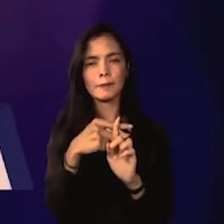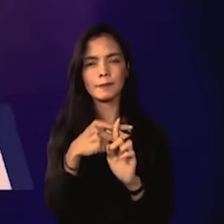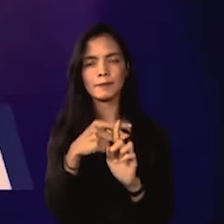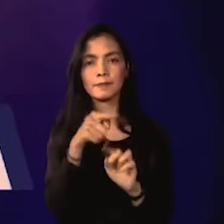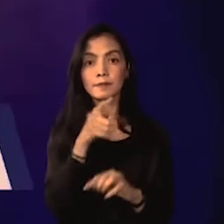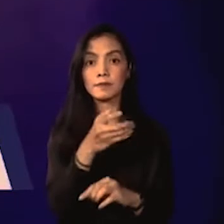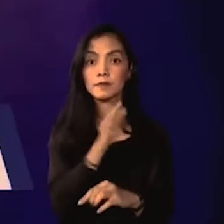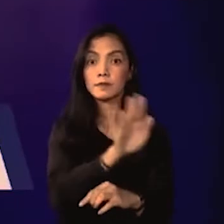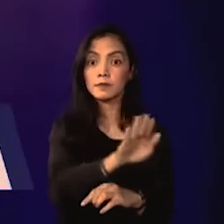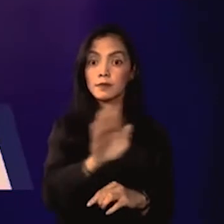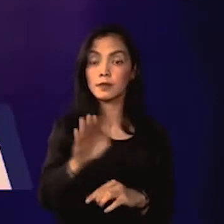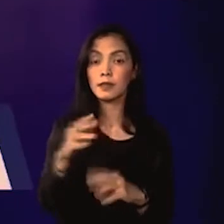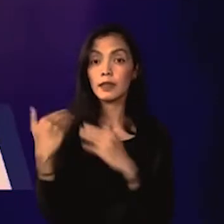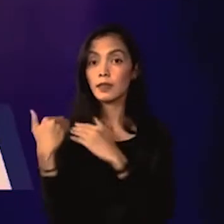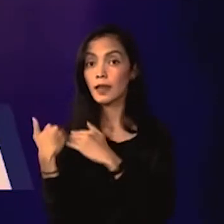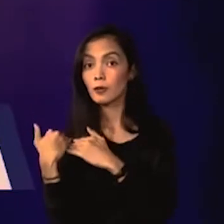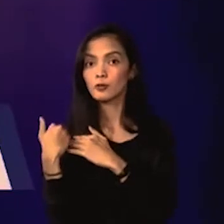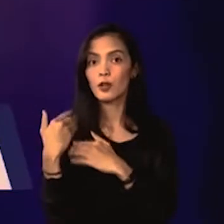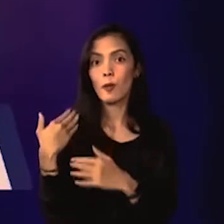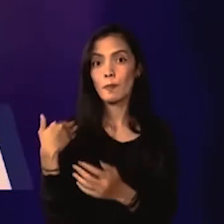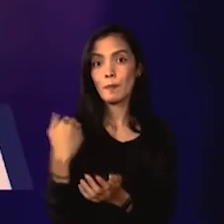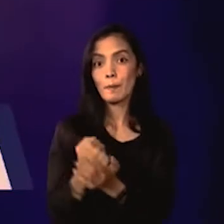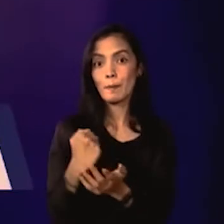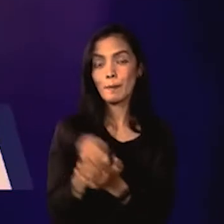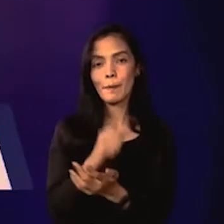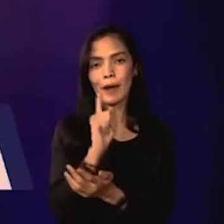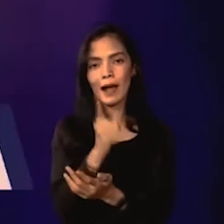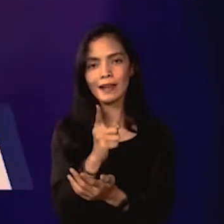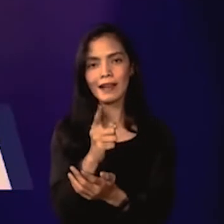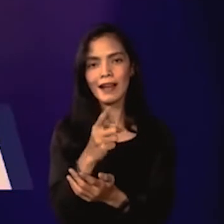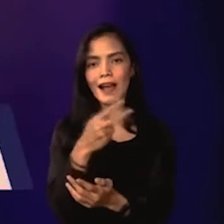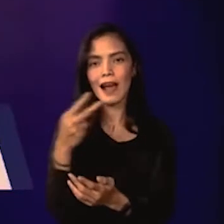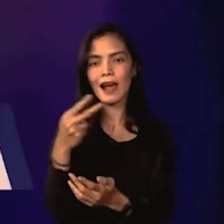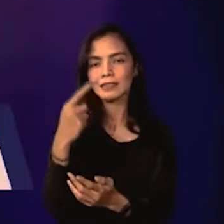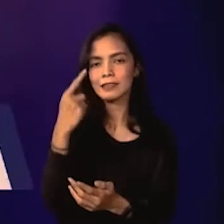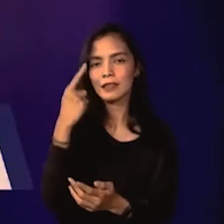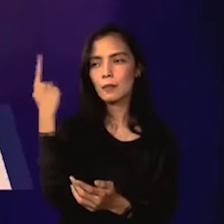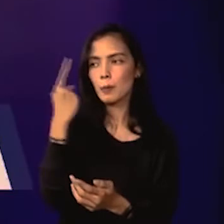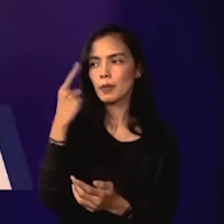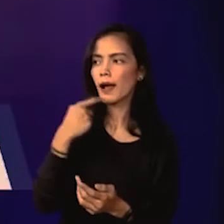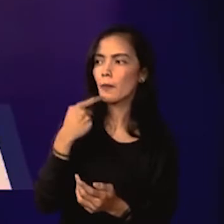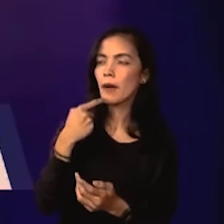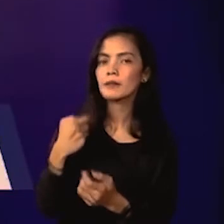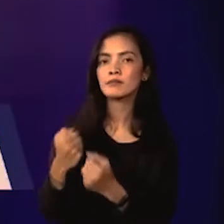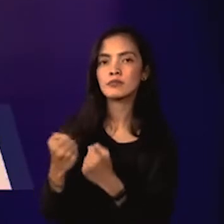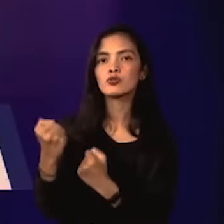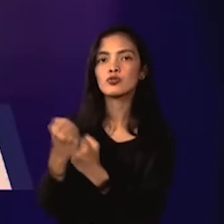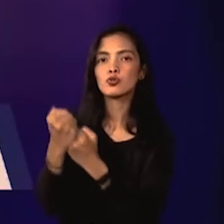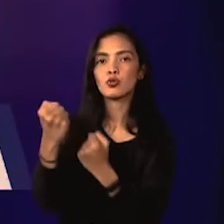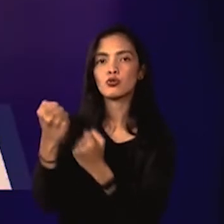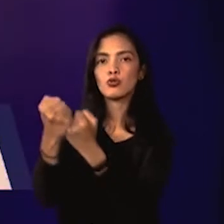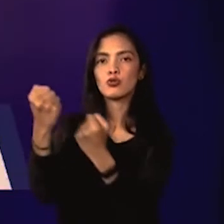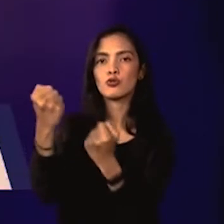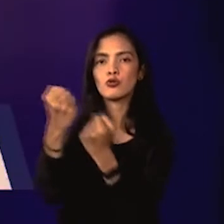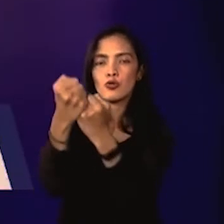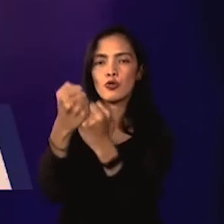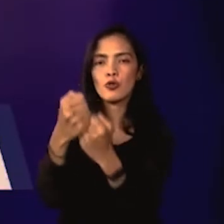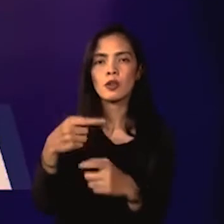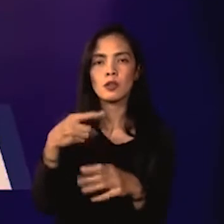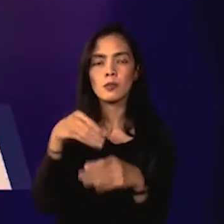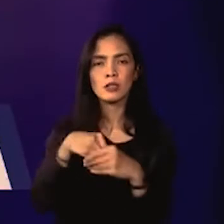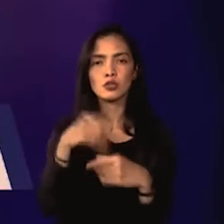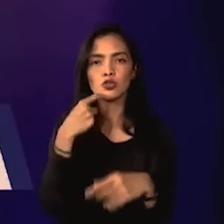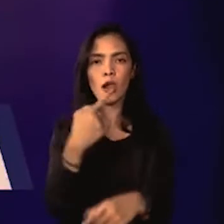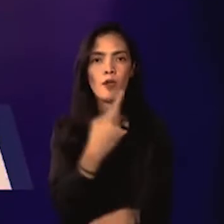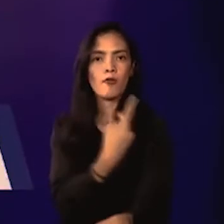kita punya tanggung jawab bersama untuk mendukung apa yang sementara sedang dikerjakan oleh pemerintah, terutama terkait dengan program vaksinasi